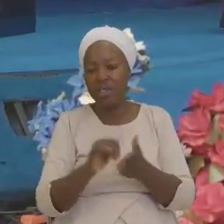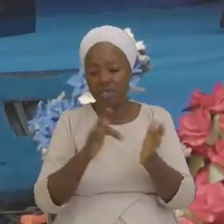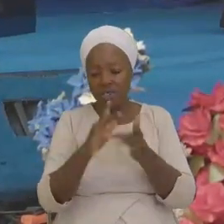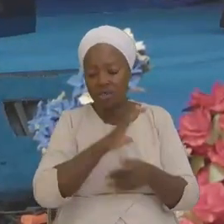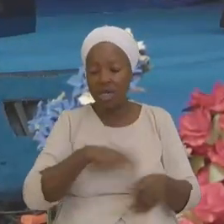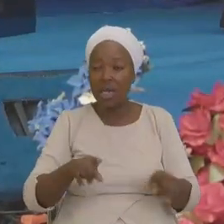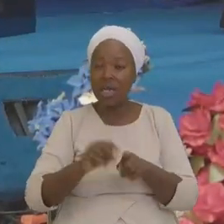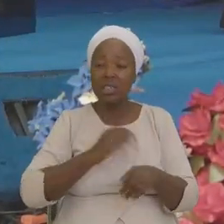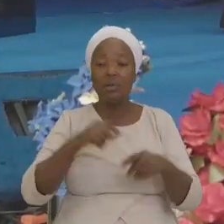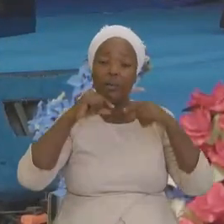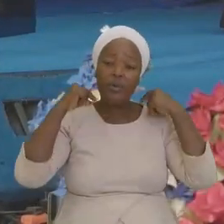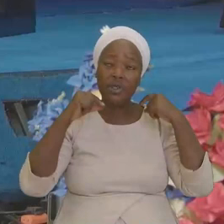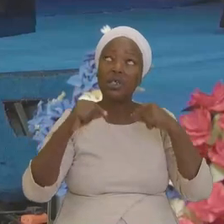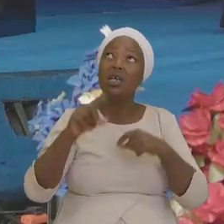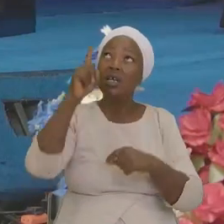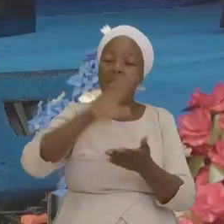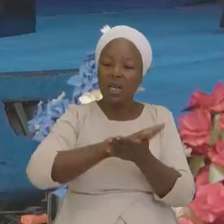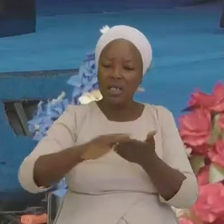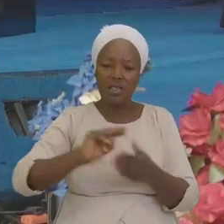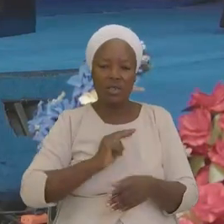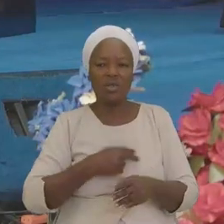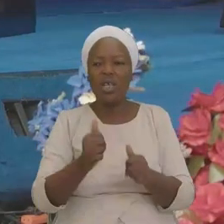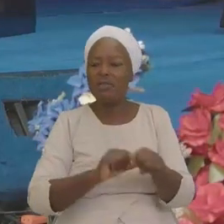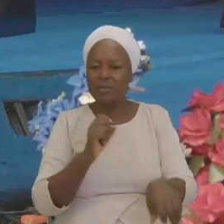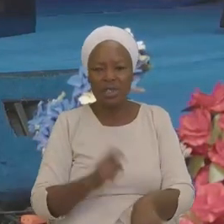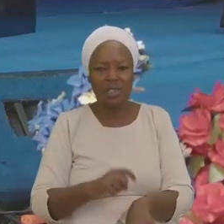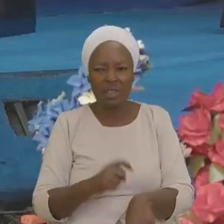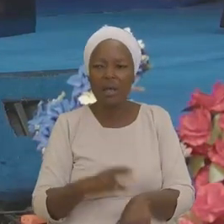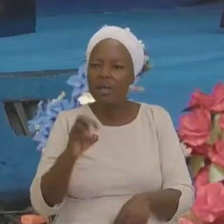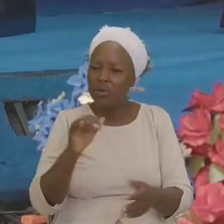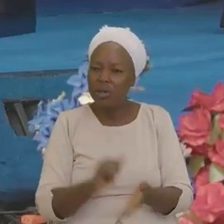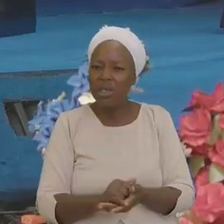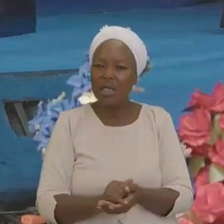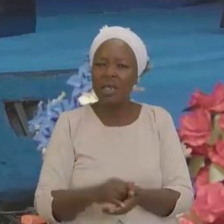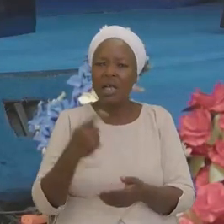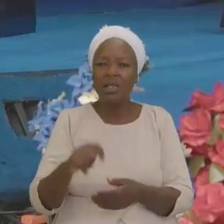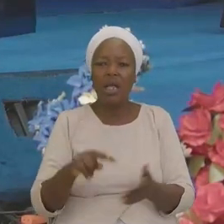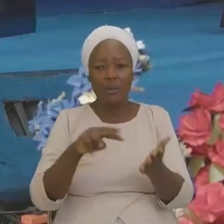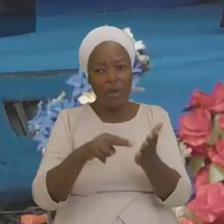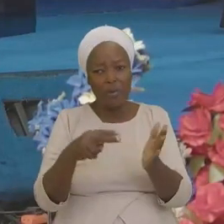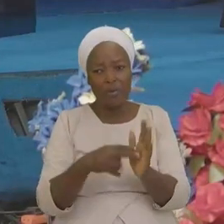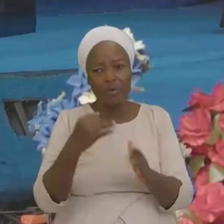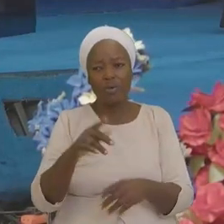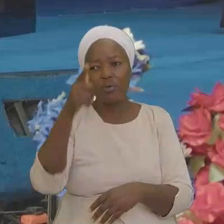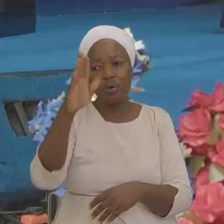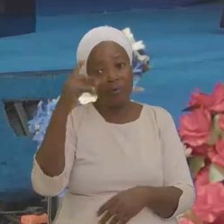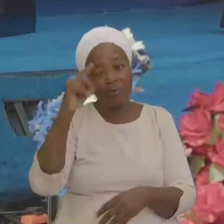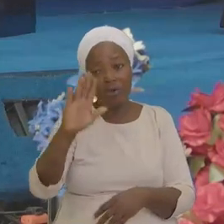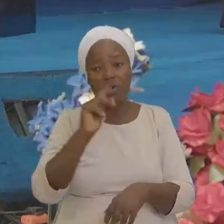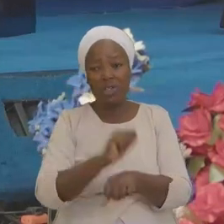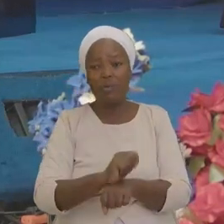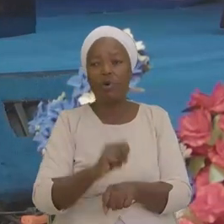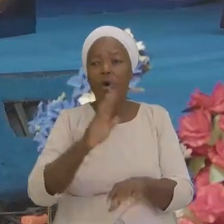faire. Et comme sacrificateur, il nous purifie à tout moment. Afin